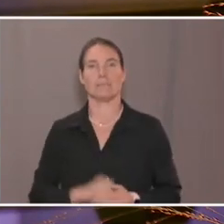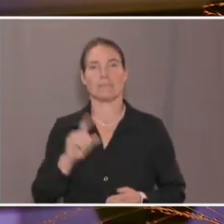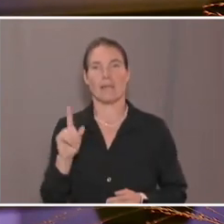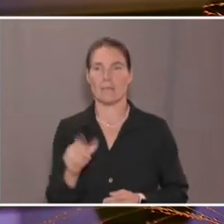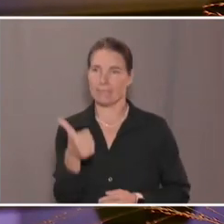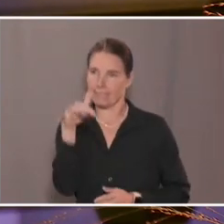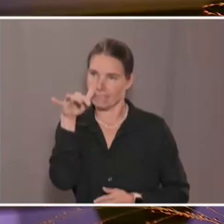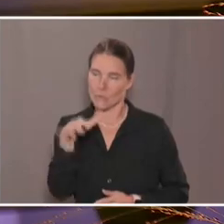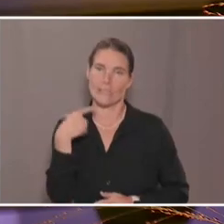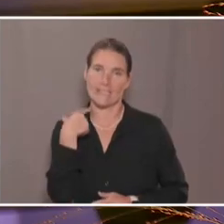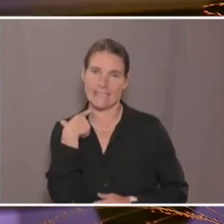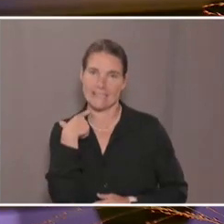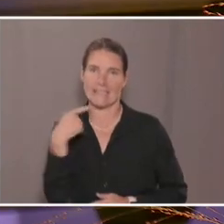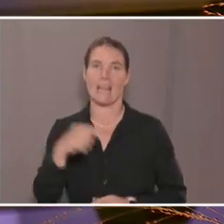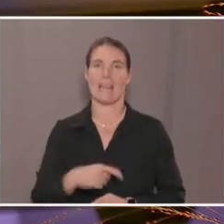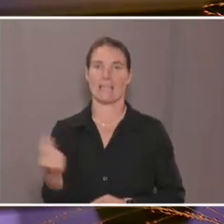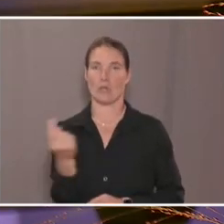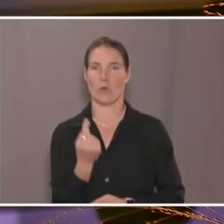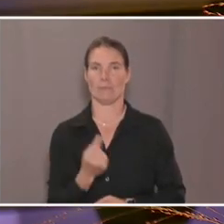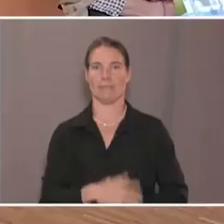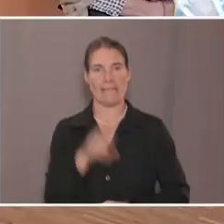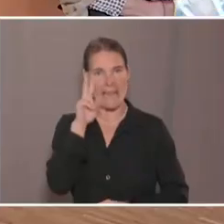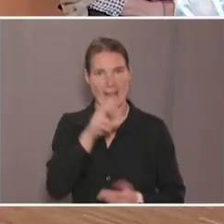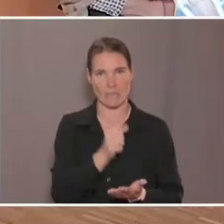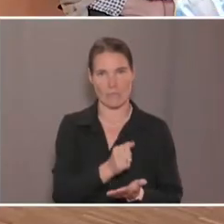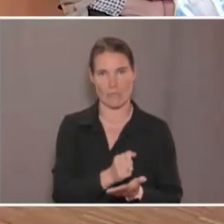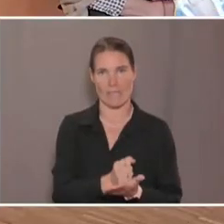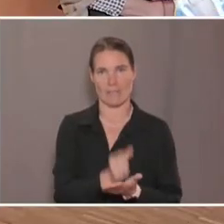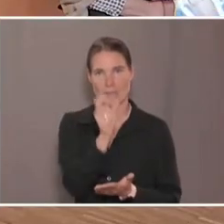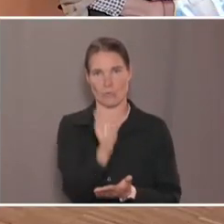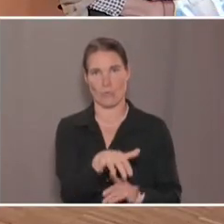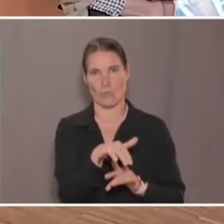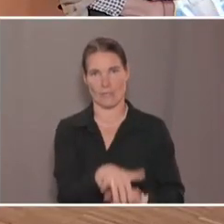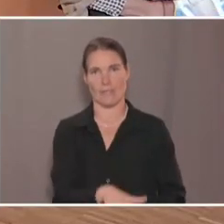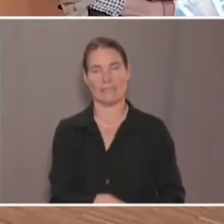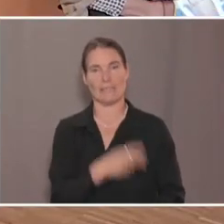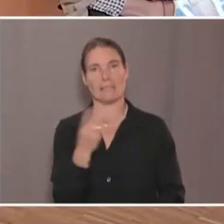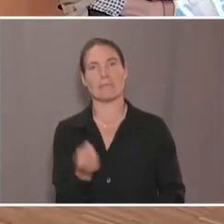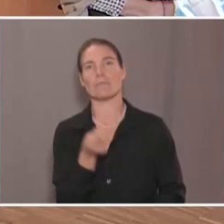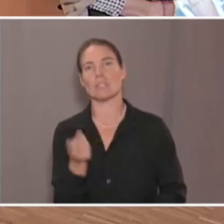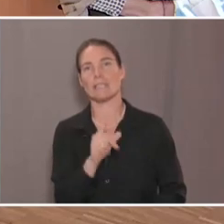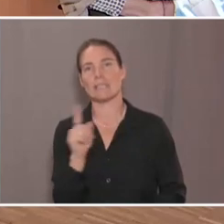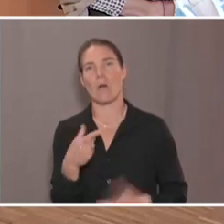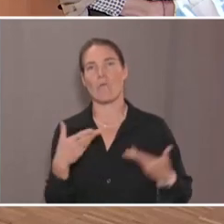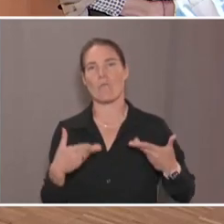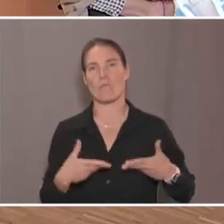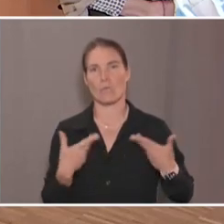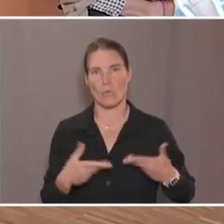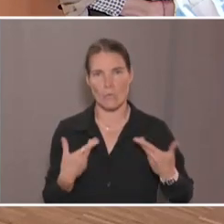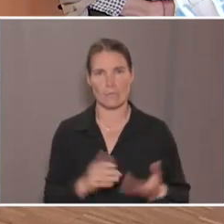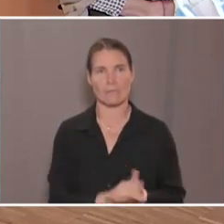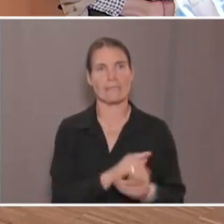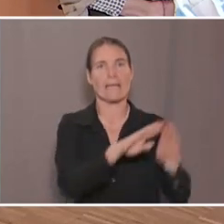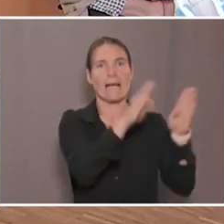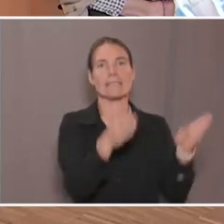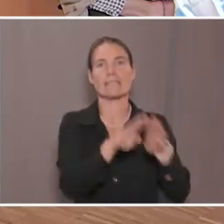Muthesius ist ein ehrwürdiger Vertreter der Kieler Hochschulen. Natürlich freue ich mich, dass auch die Einrichtungen,